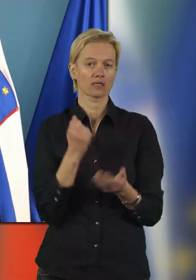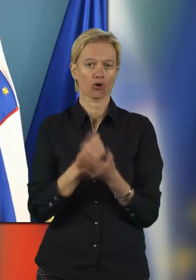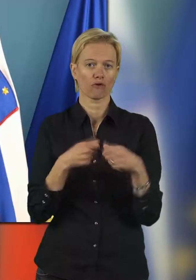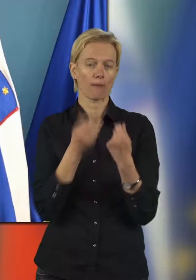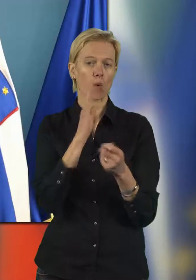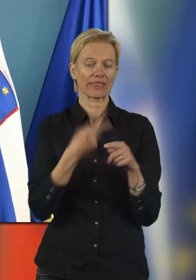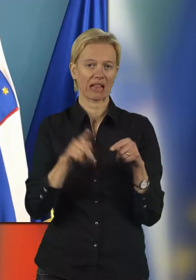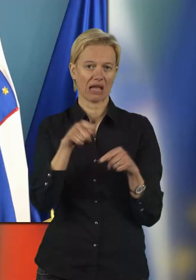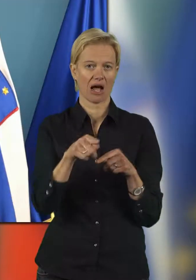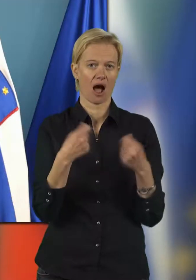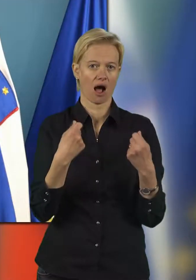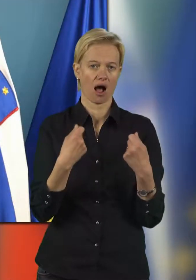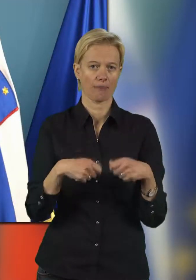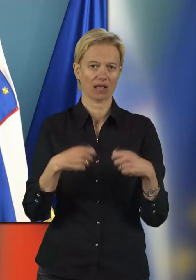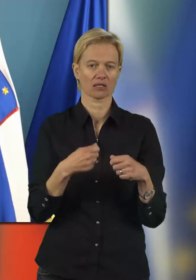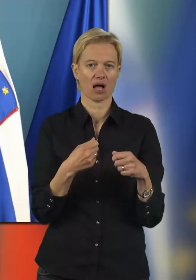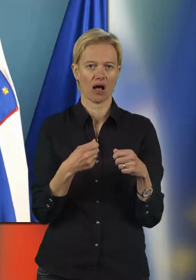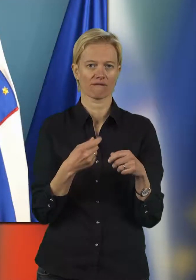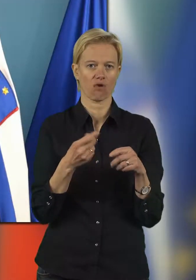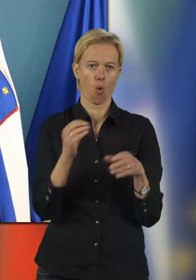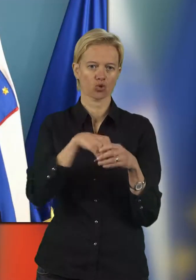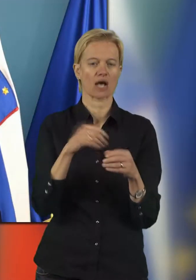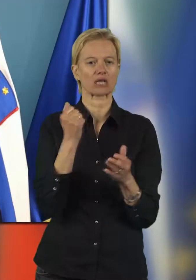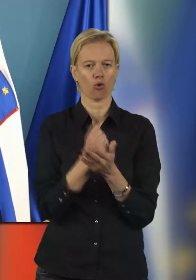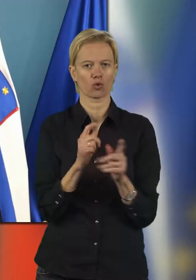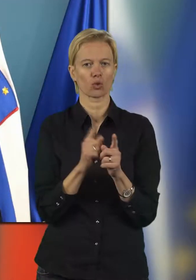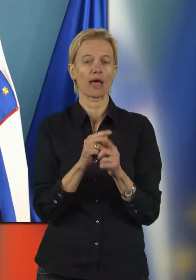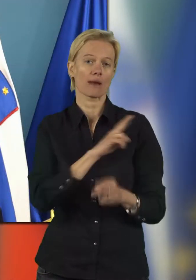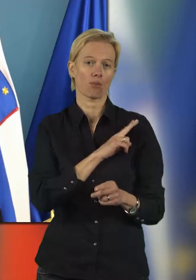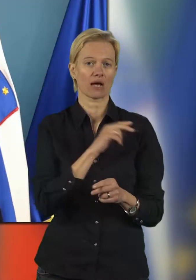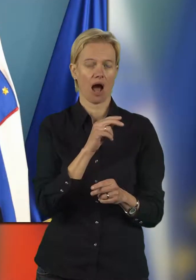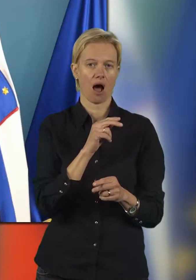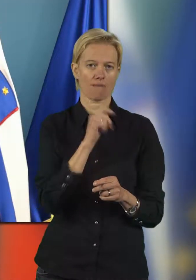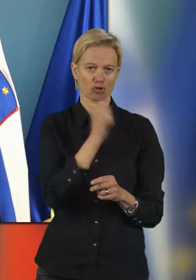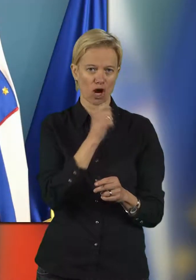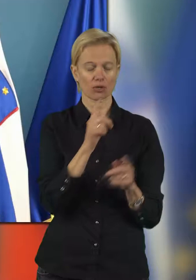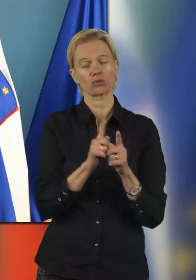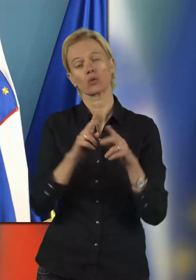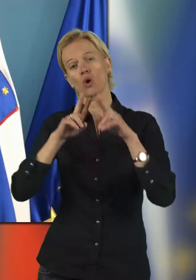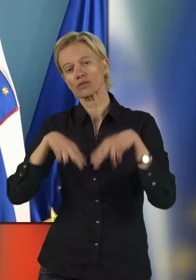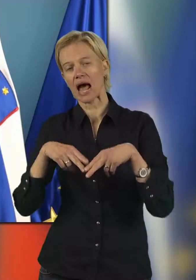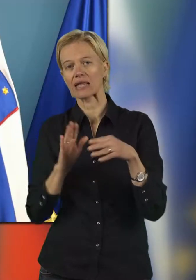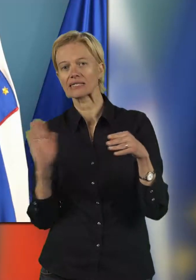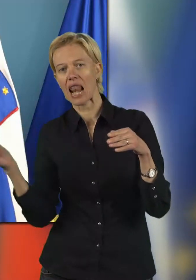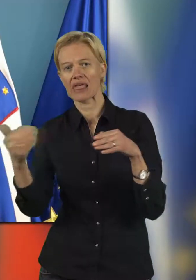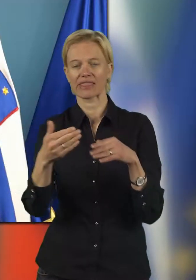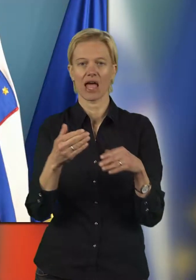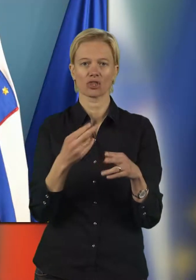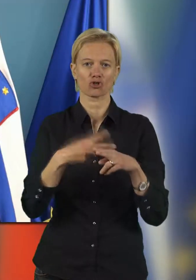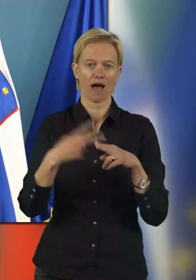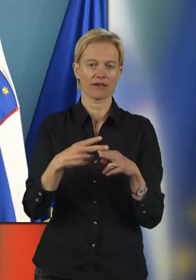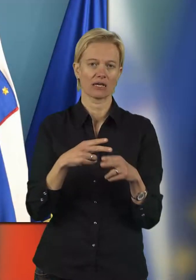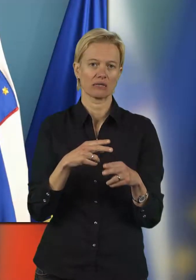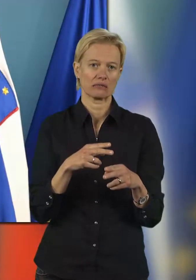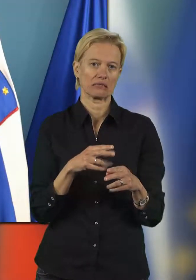bo del tega kapitalskega vložka zagotovila tudi Republika Madžarska oziroma tudi ostale zaledne države, ki so zainteresirane za razvoj